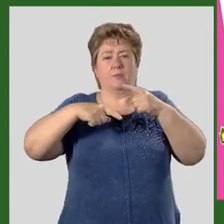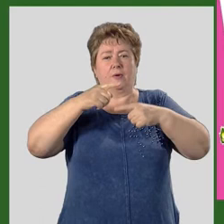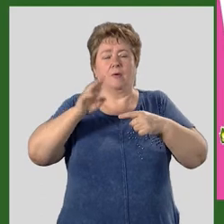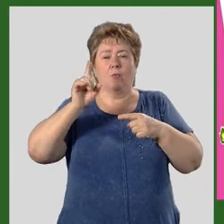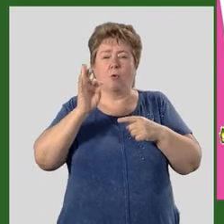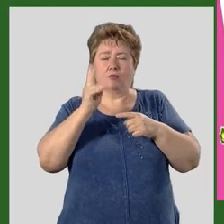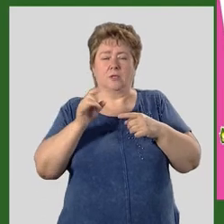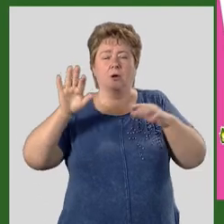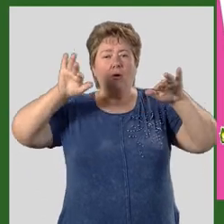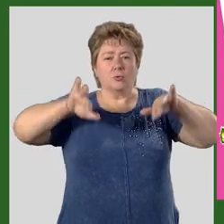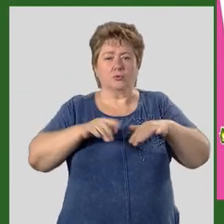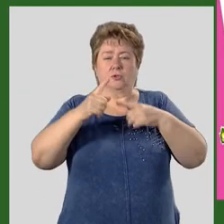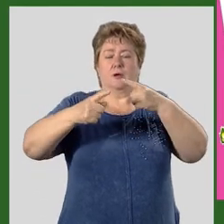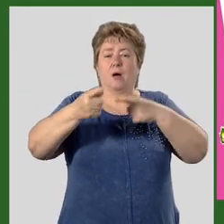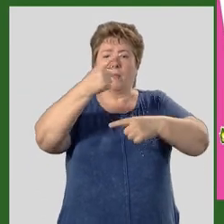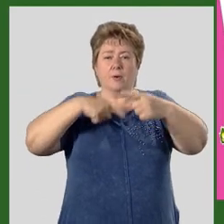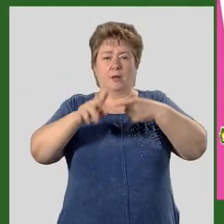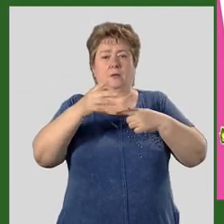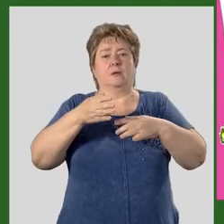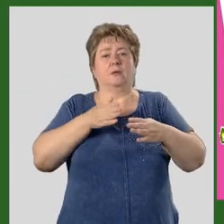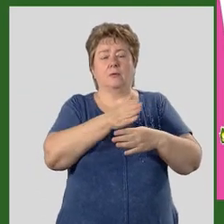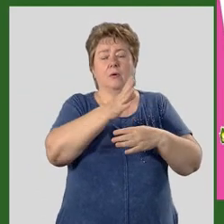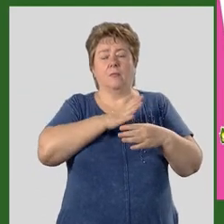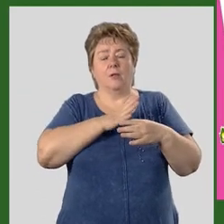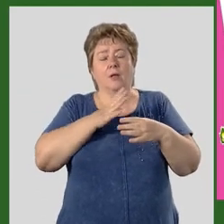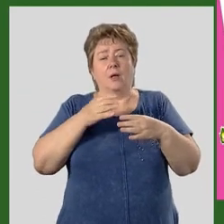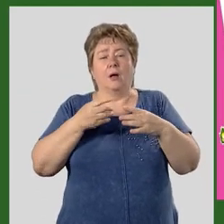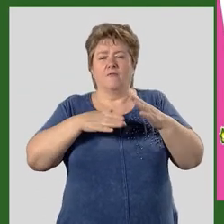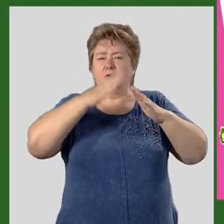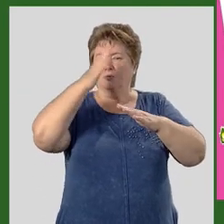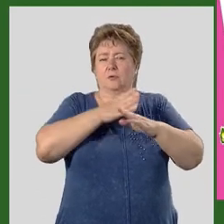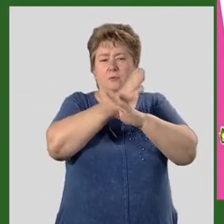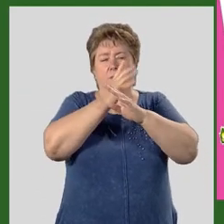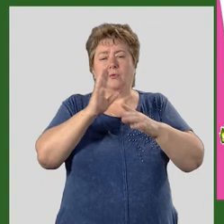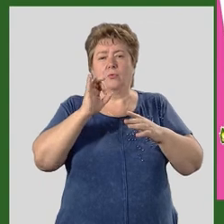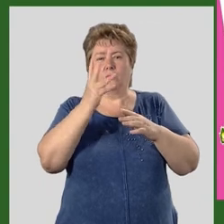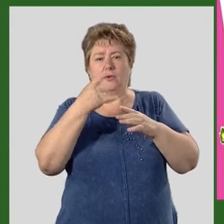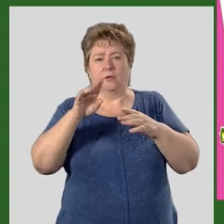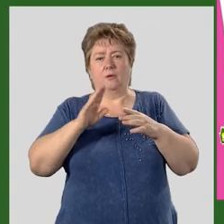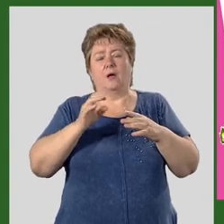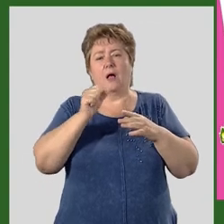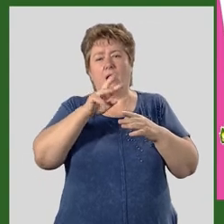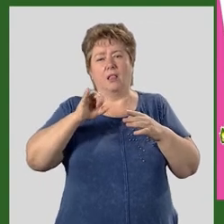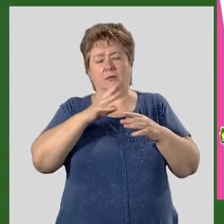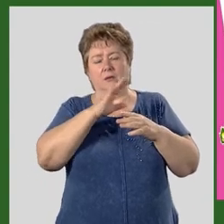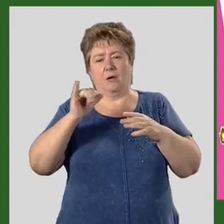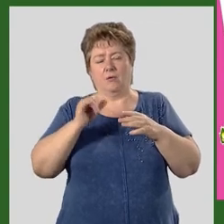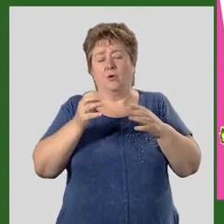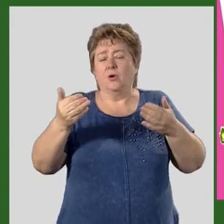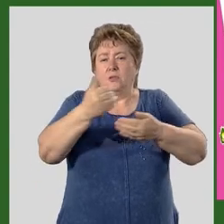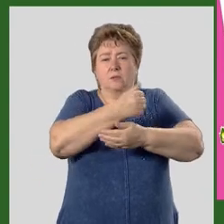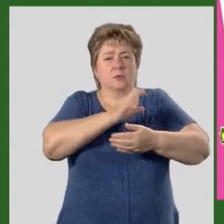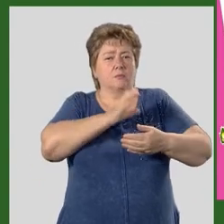Бомское ущелье. Обратный путь Петр Петрович Семенов проделал через самые высокие перевалы Кунгей и Заэлийского Алатау. Он